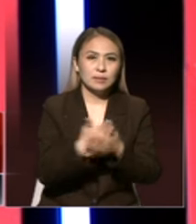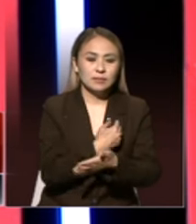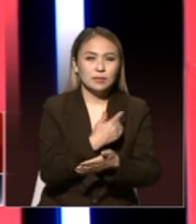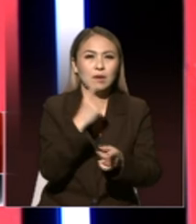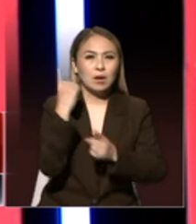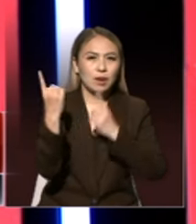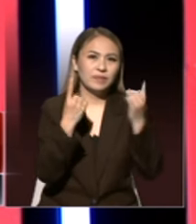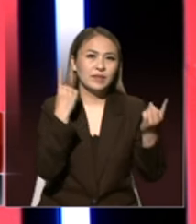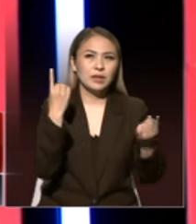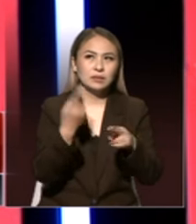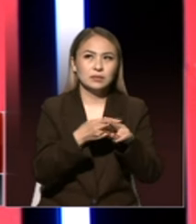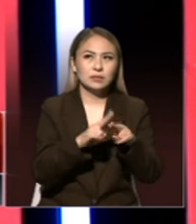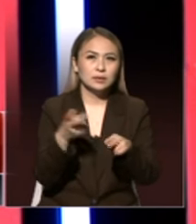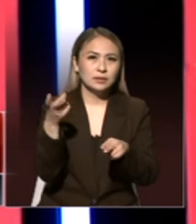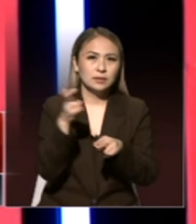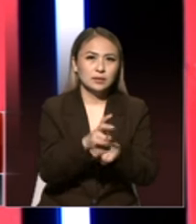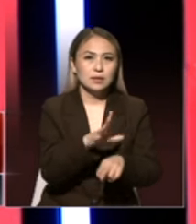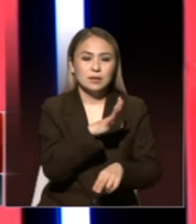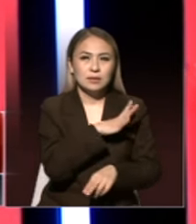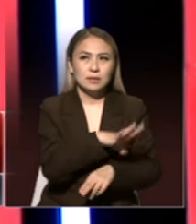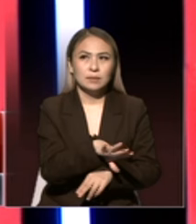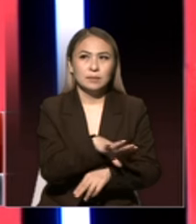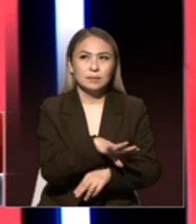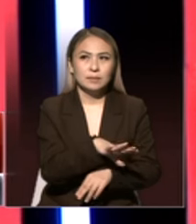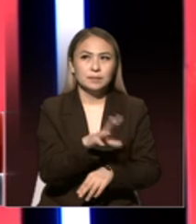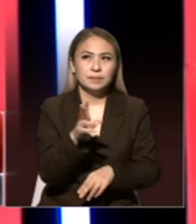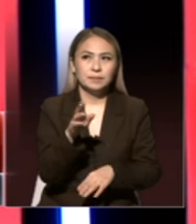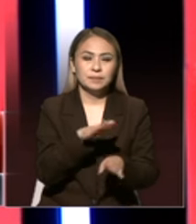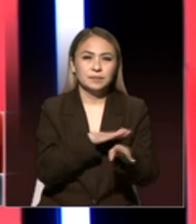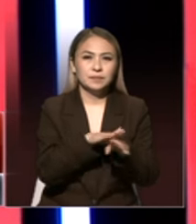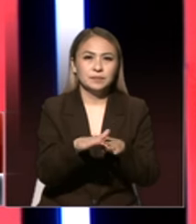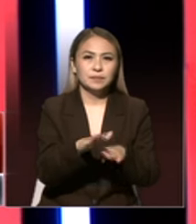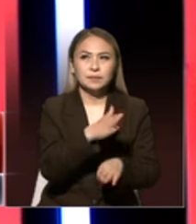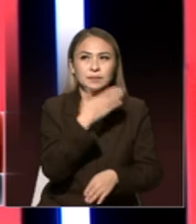міне келеміз деп соңына дейін сүйреп алып келді де келмей қойды.